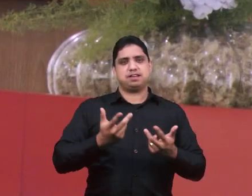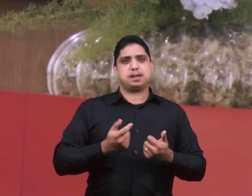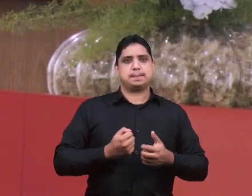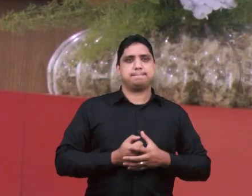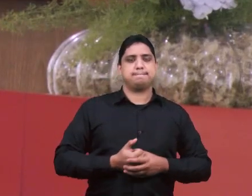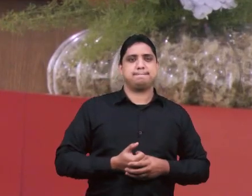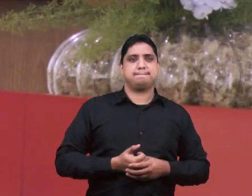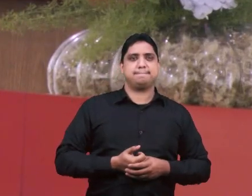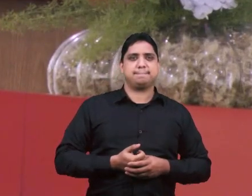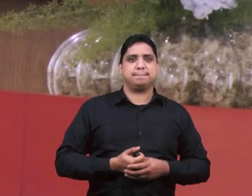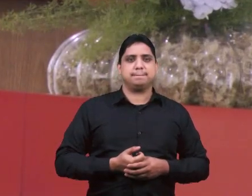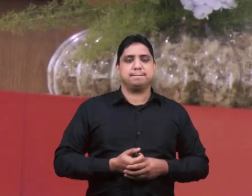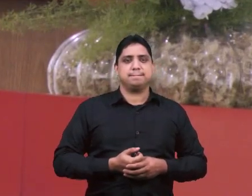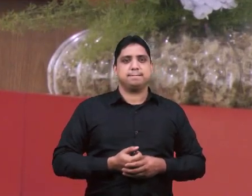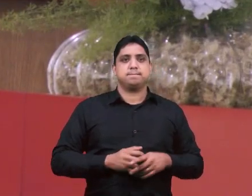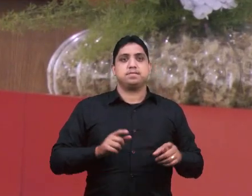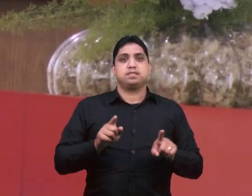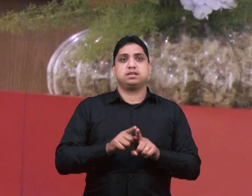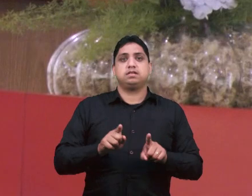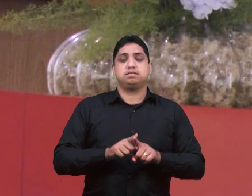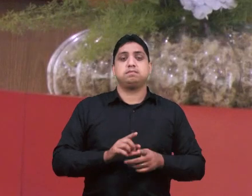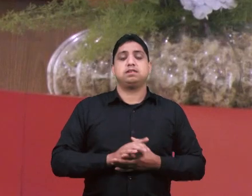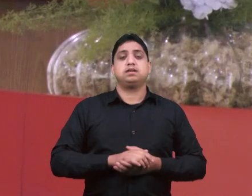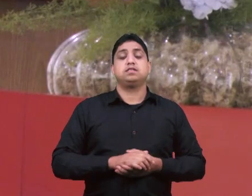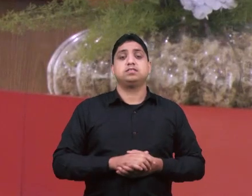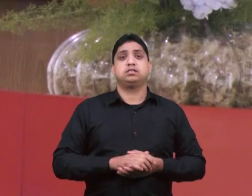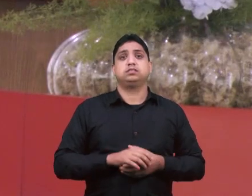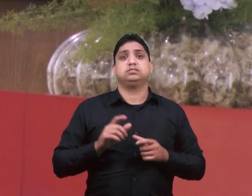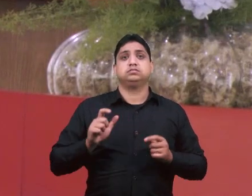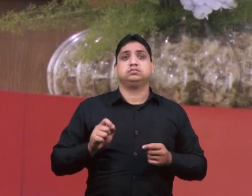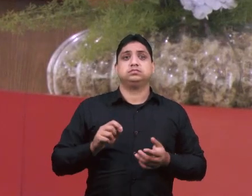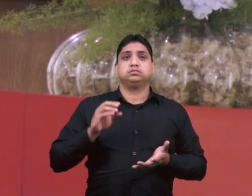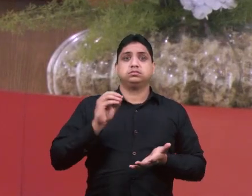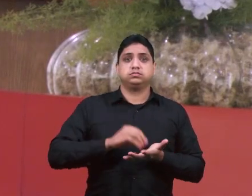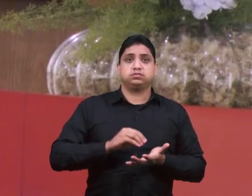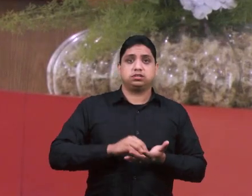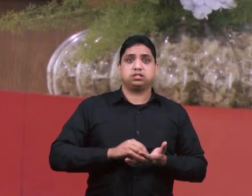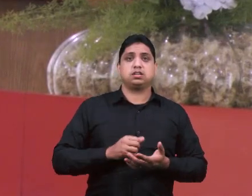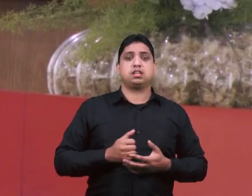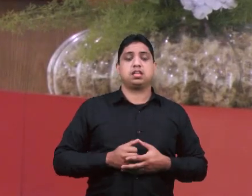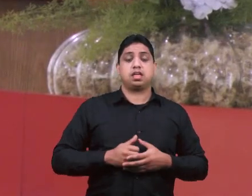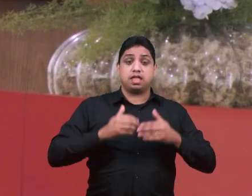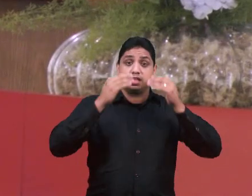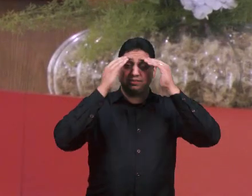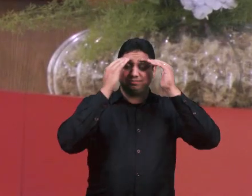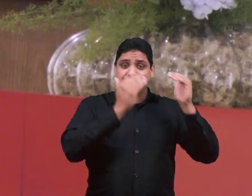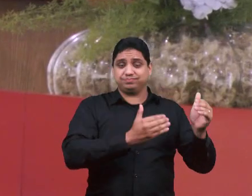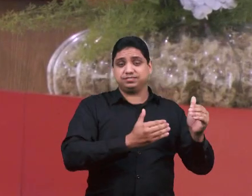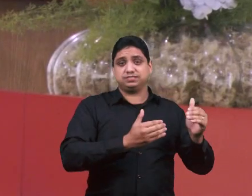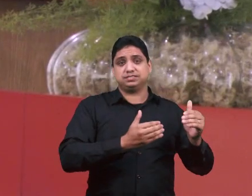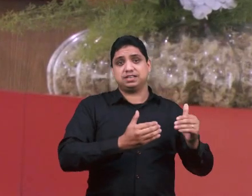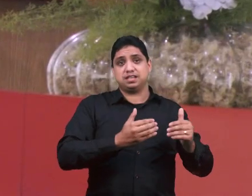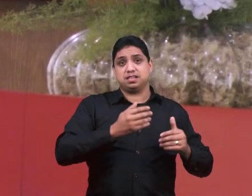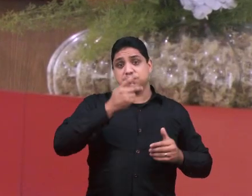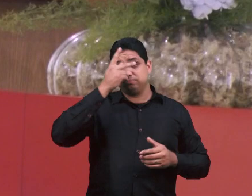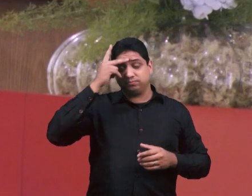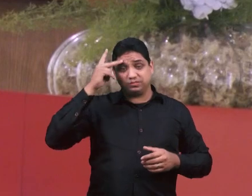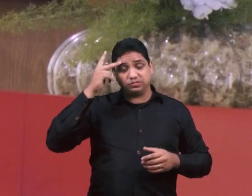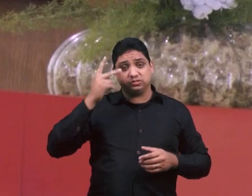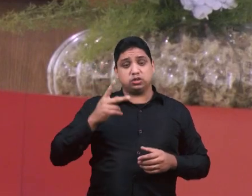merveilleuse. Donc, le texte dit, ils n'ont pas de respect